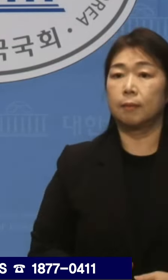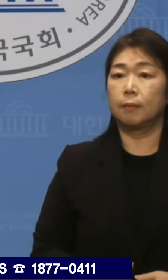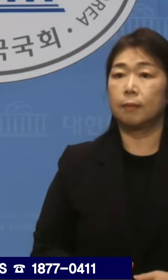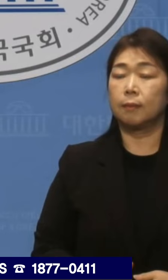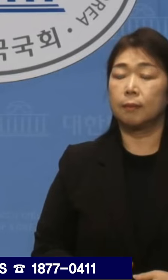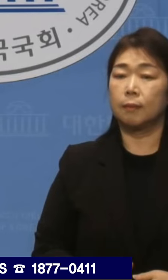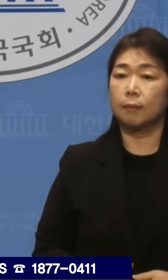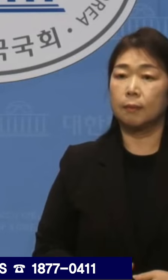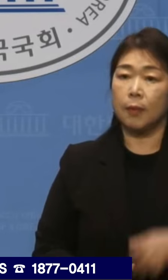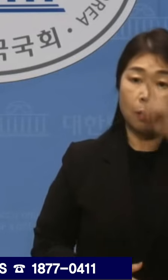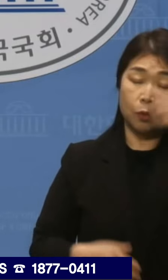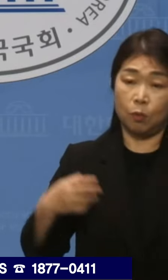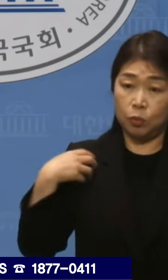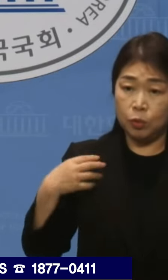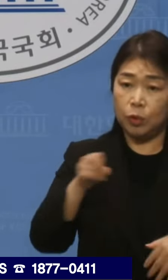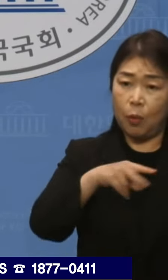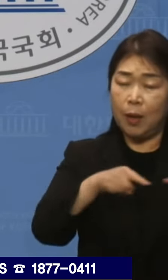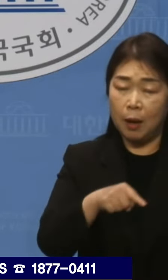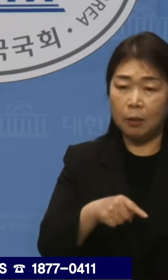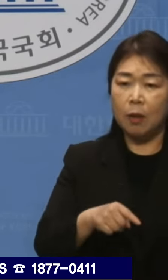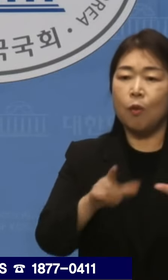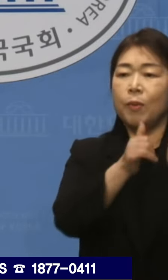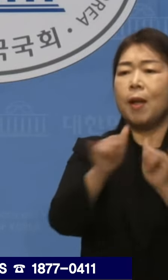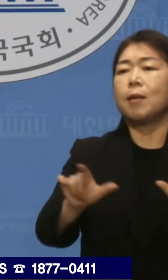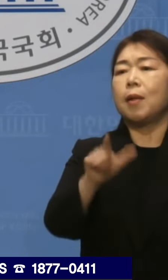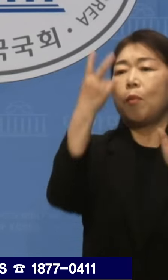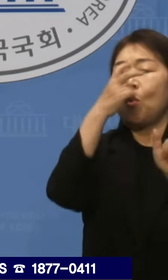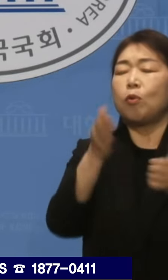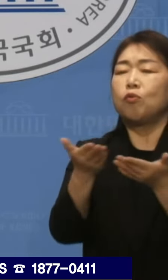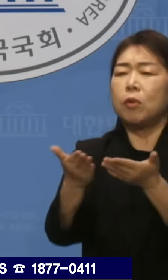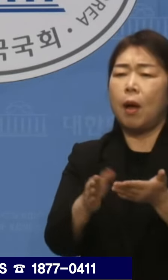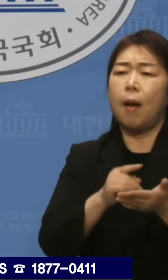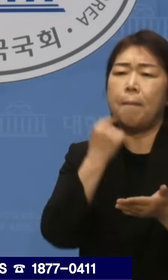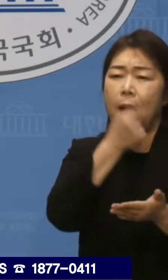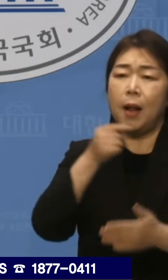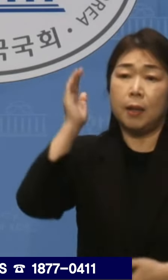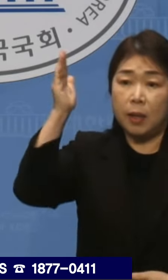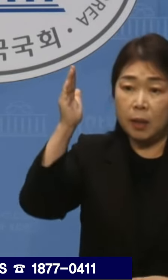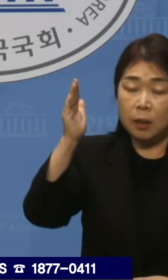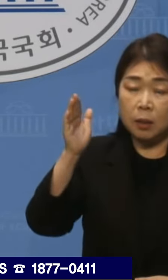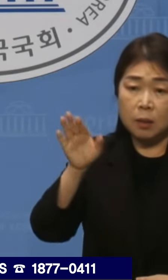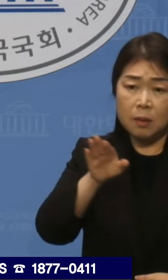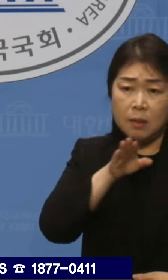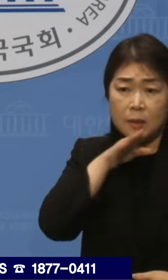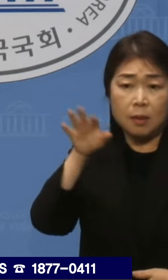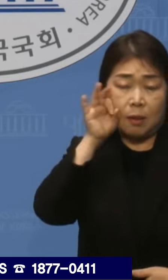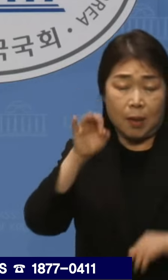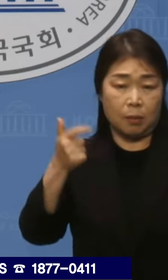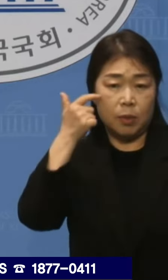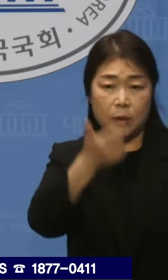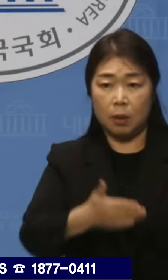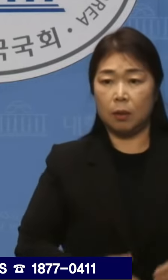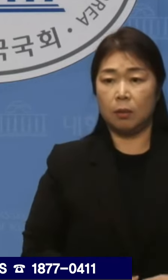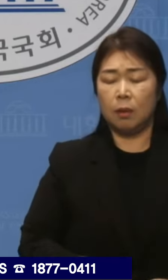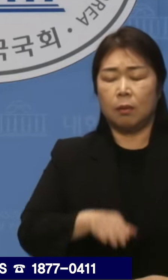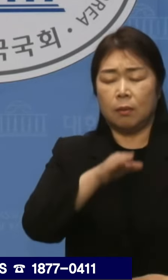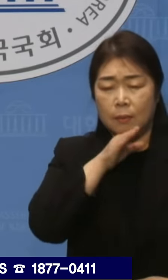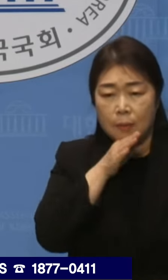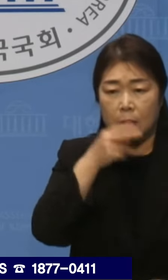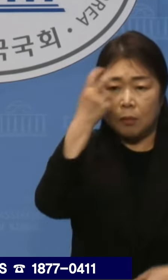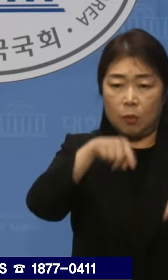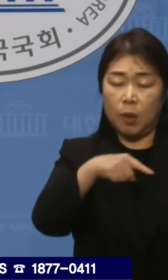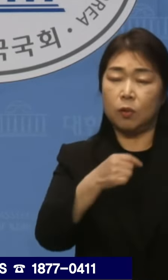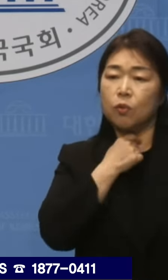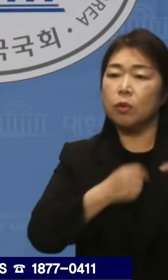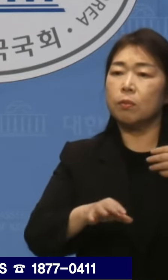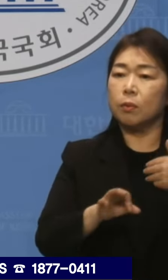정부와 여당은 민생을 입에 올리기 부끄럽지도 않습니까? 진정 민생을 입에 올리고 싶다면 제대로 된